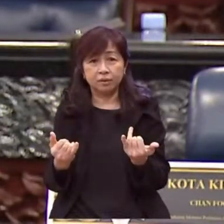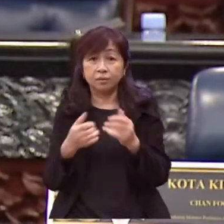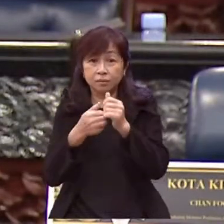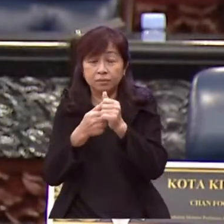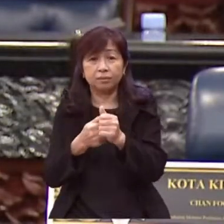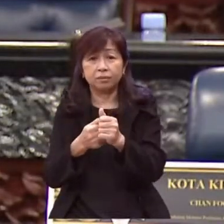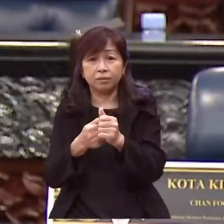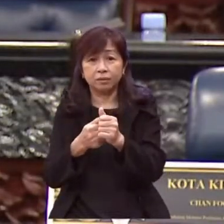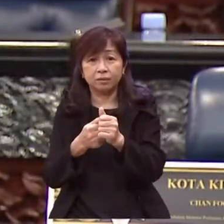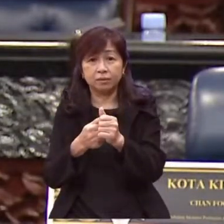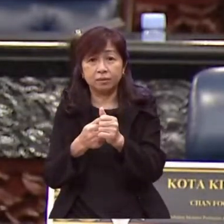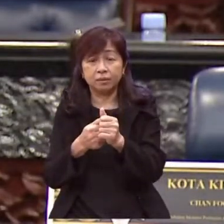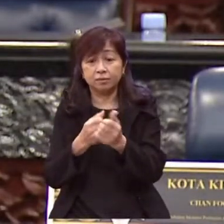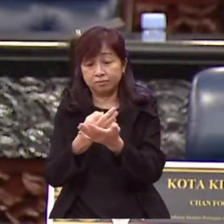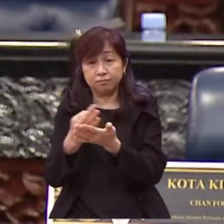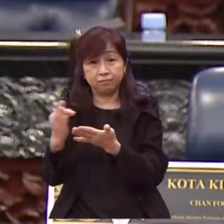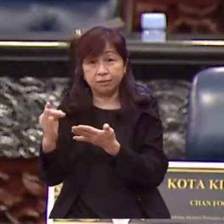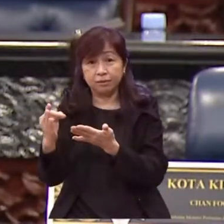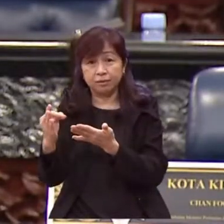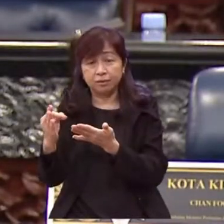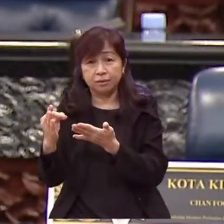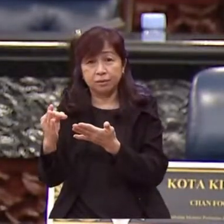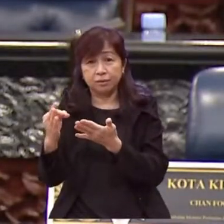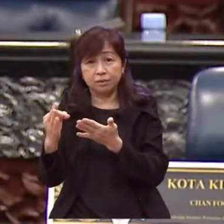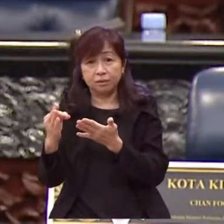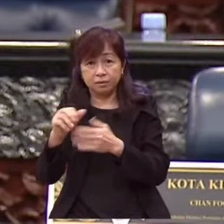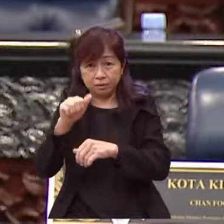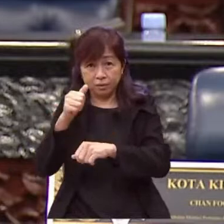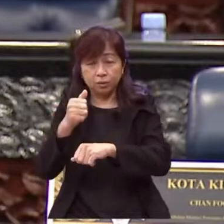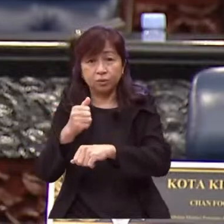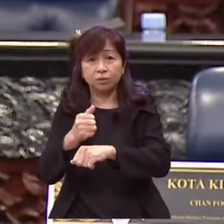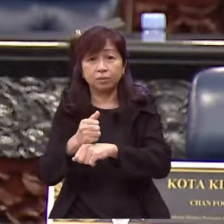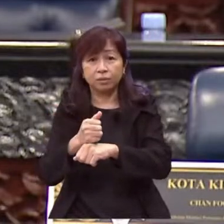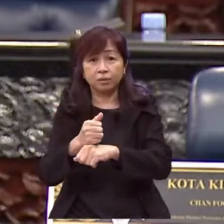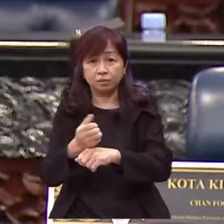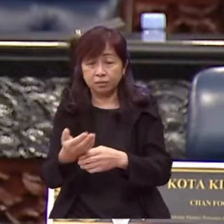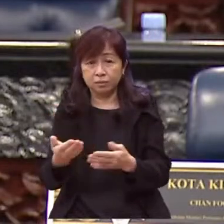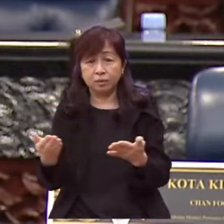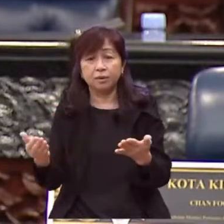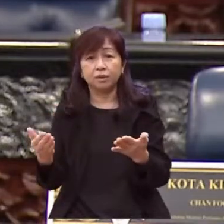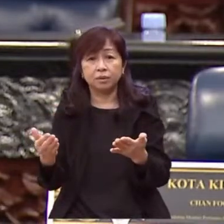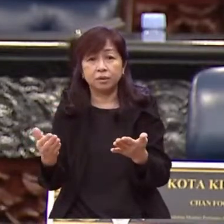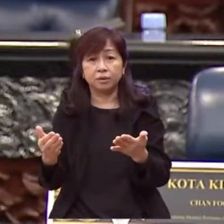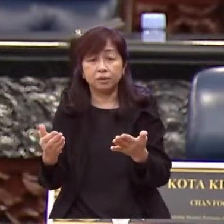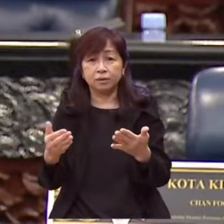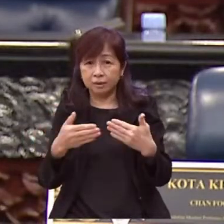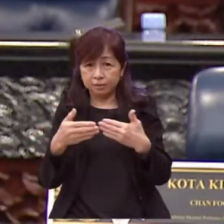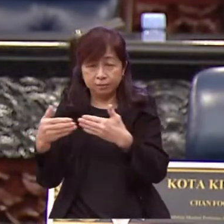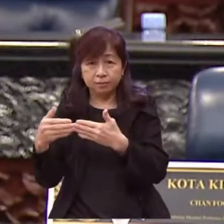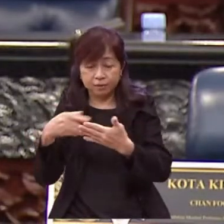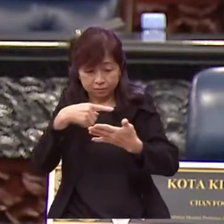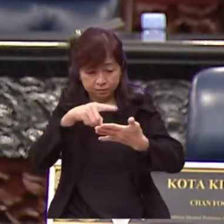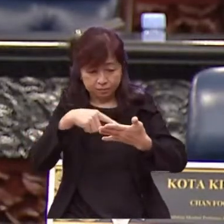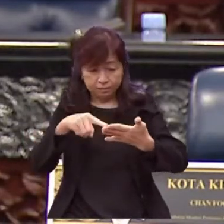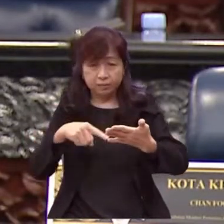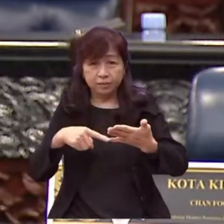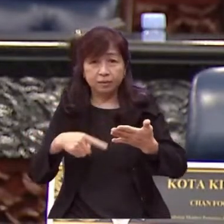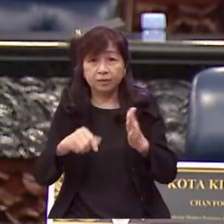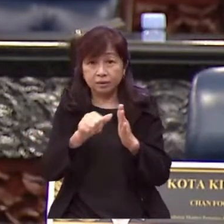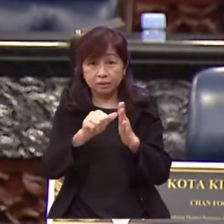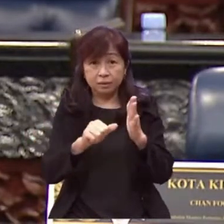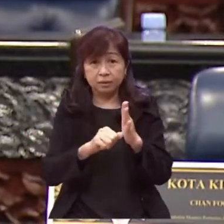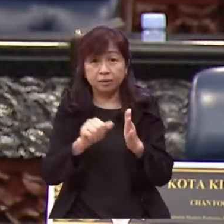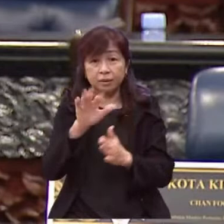yang tidak aktif ataupun gagal di tubuhkan perkara ini akan turut diteliti dan dikaji dalam kajian dan pindahan atas